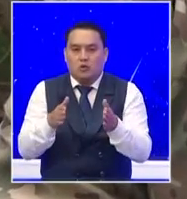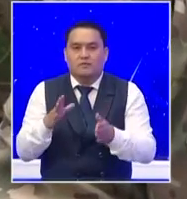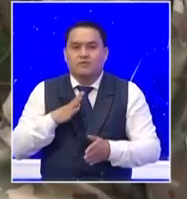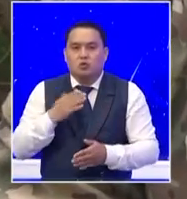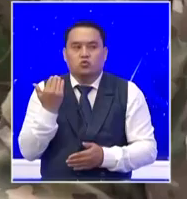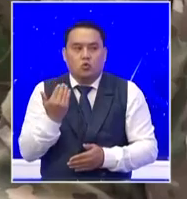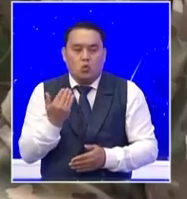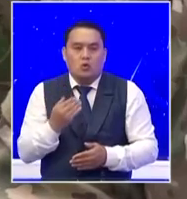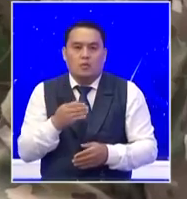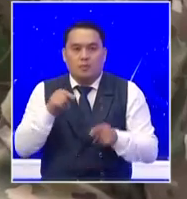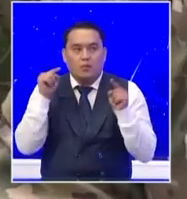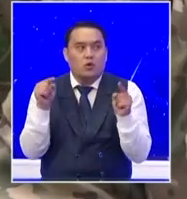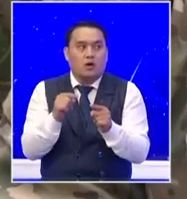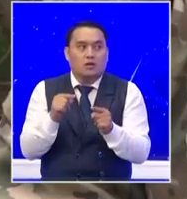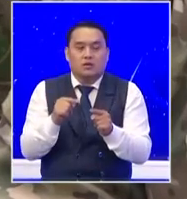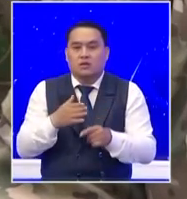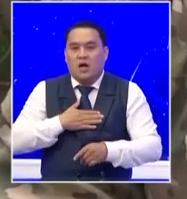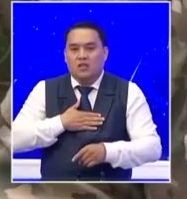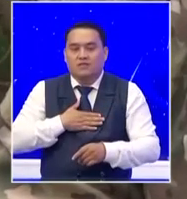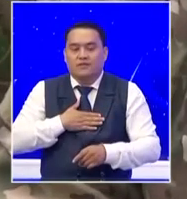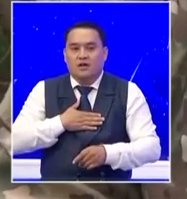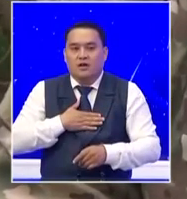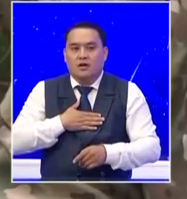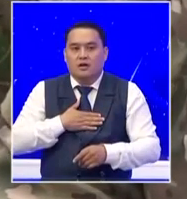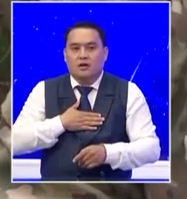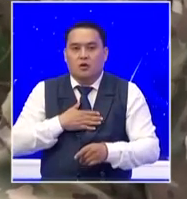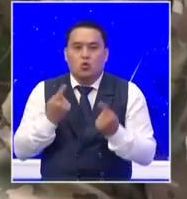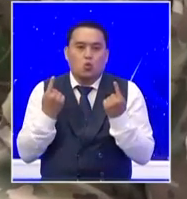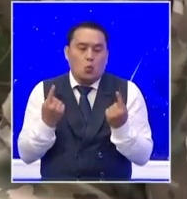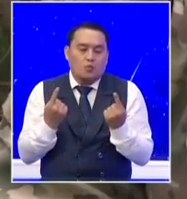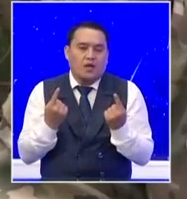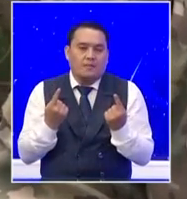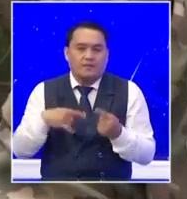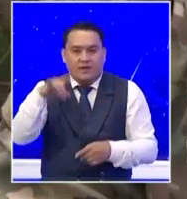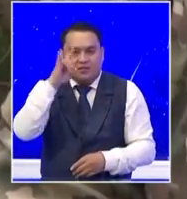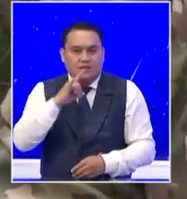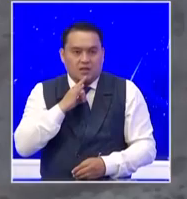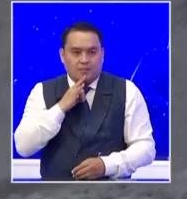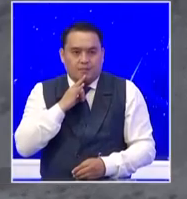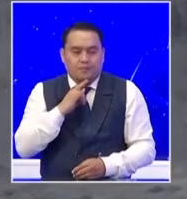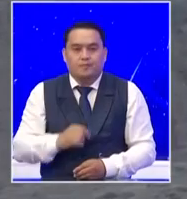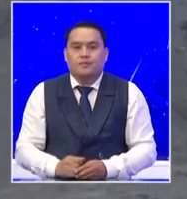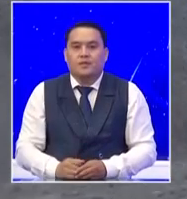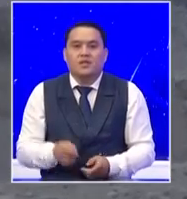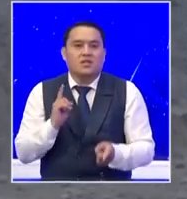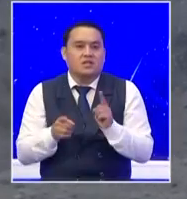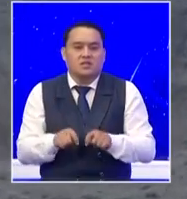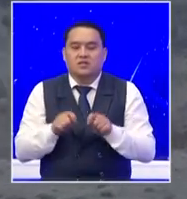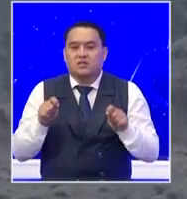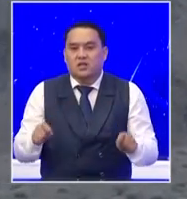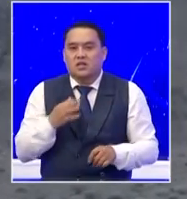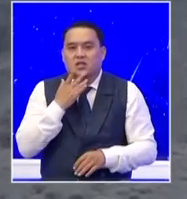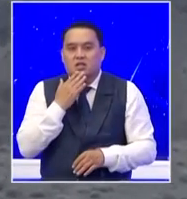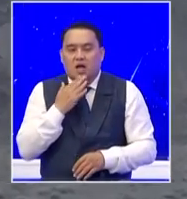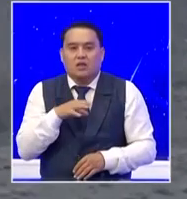популяция джейрана нашего национального парка, она самая крупная в Казахстане. Действительно, создание национального